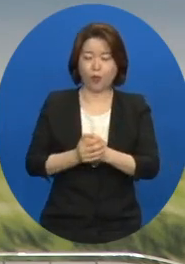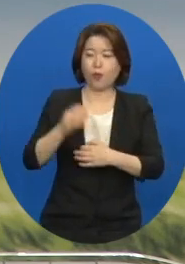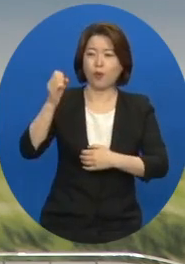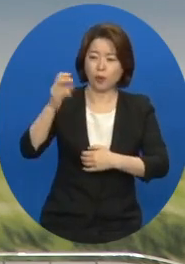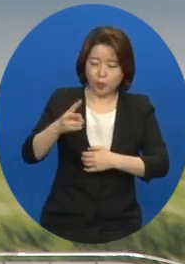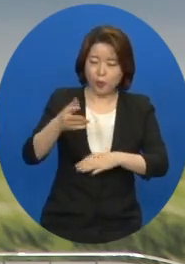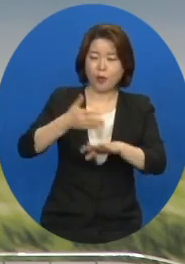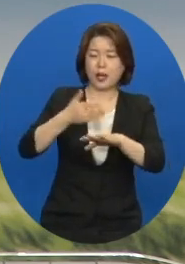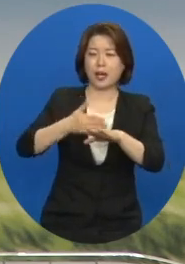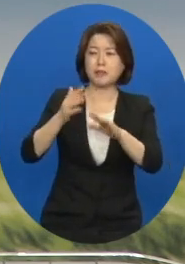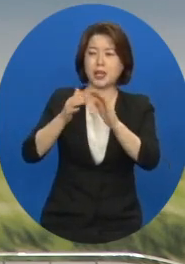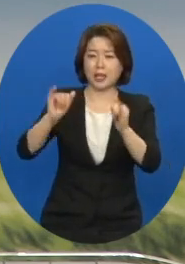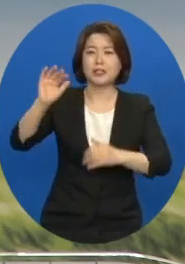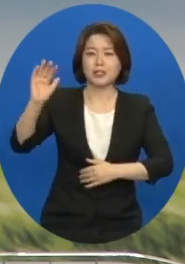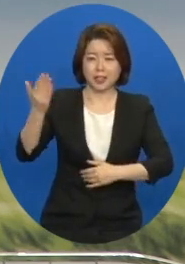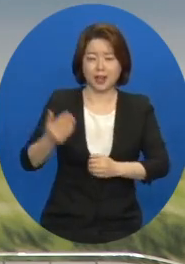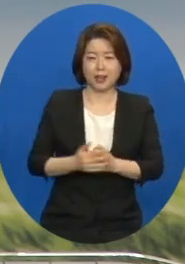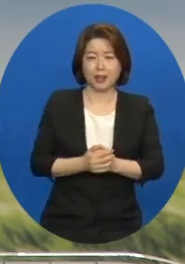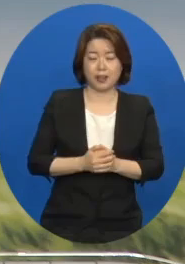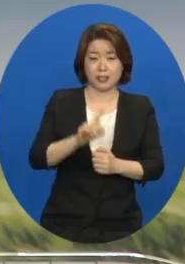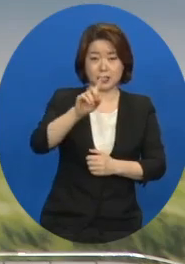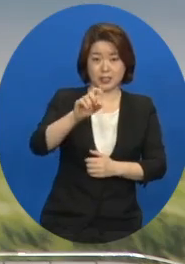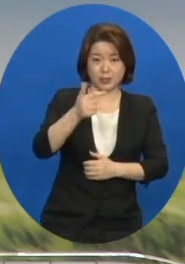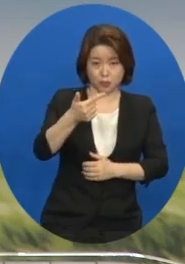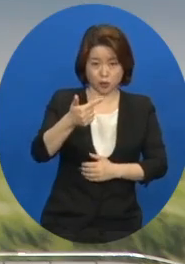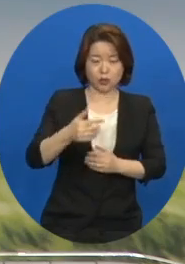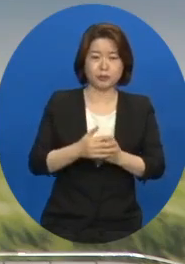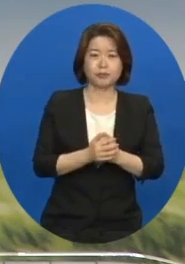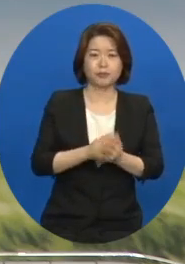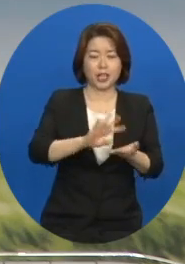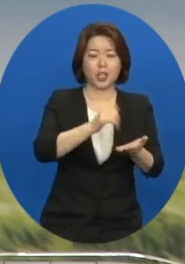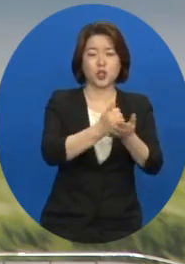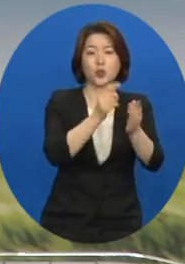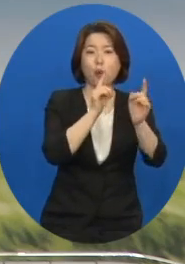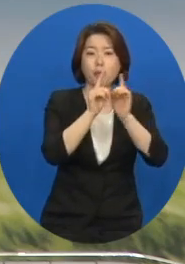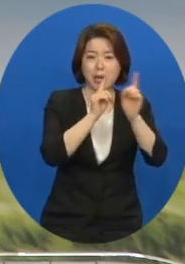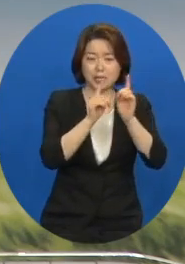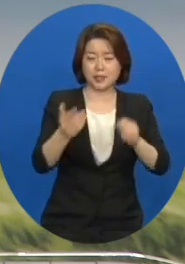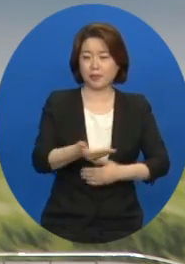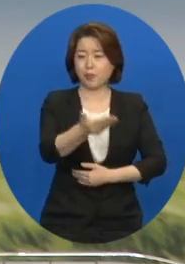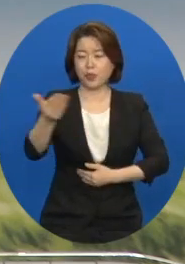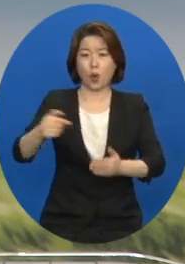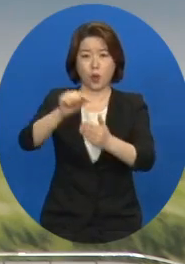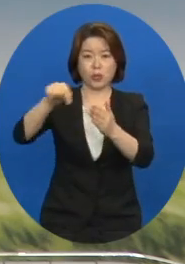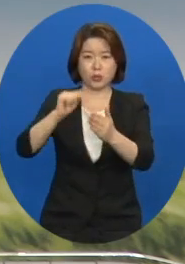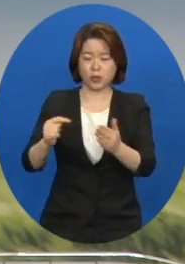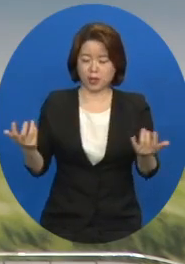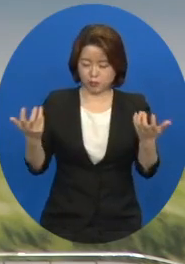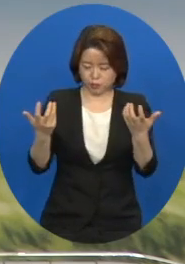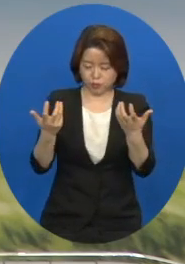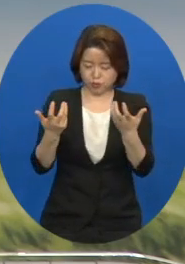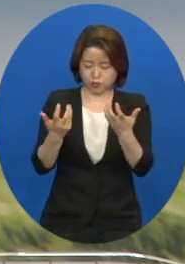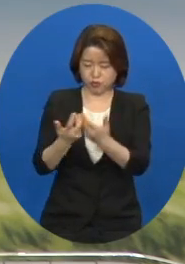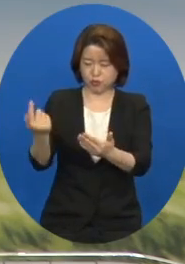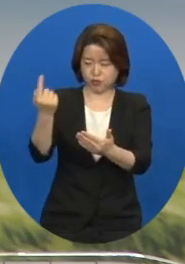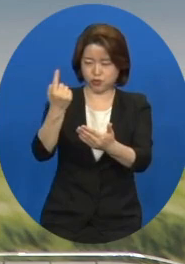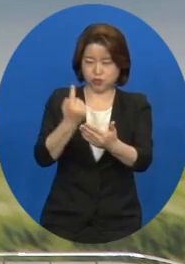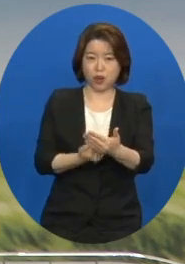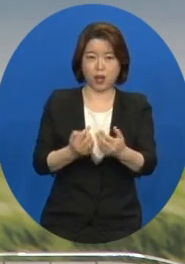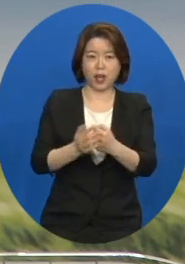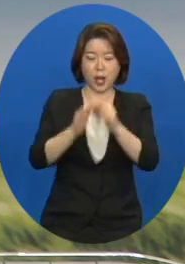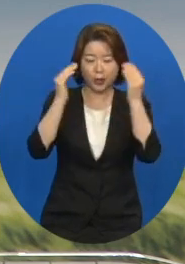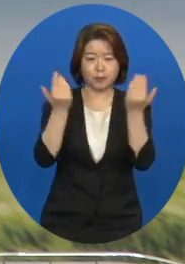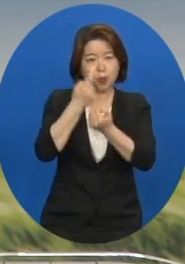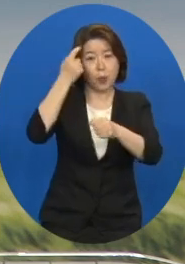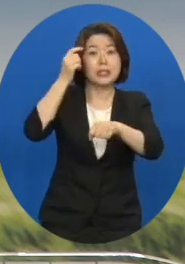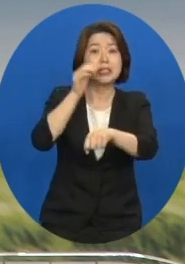감사하는 자가 되는 것. 16절에는 그리스도의 말씀이 너희 속에 풍성히 거하여 모든